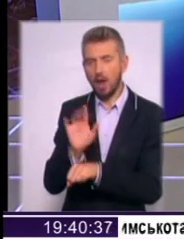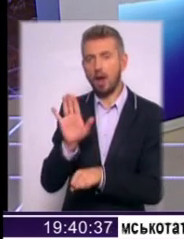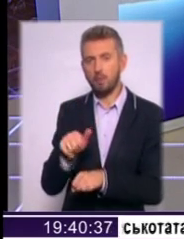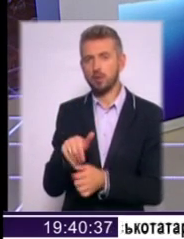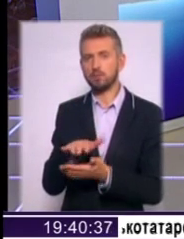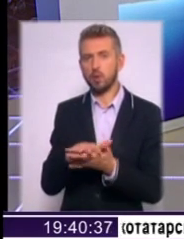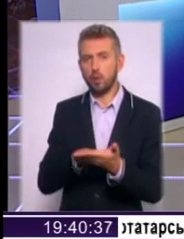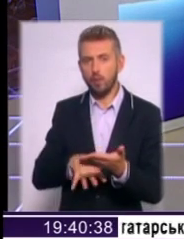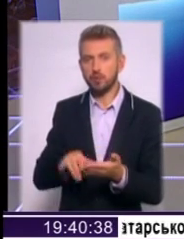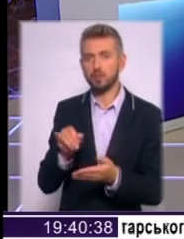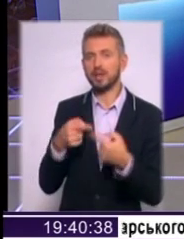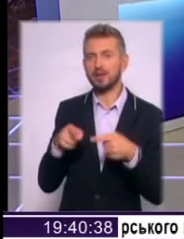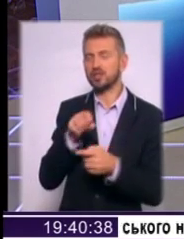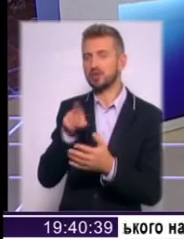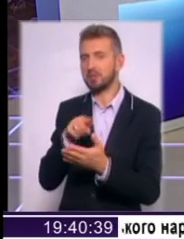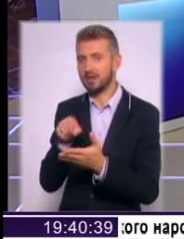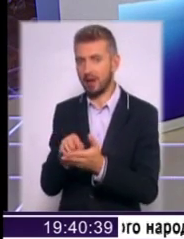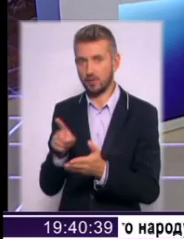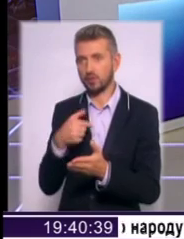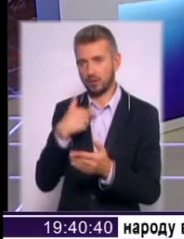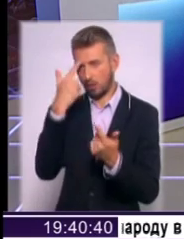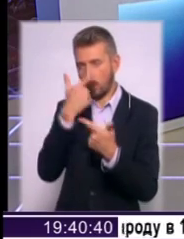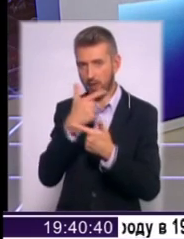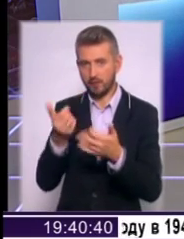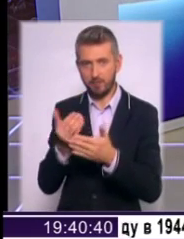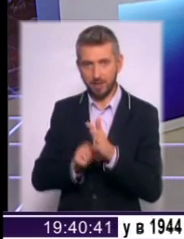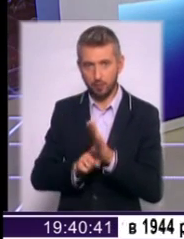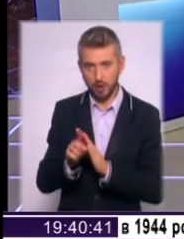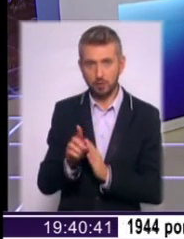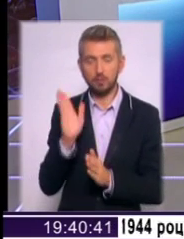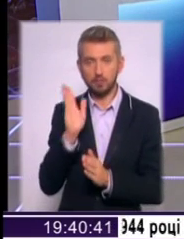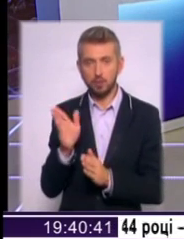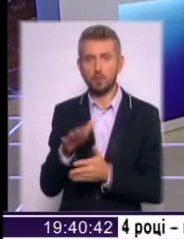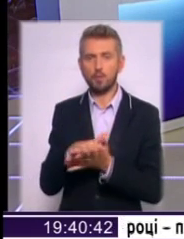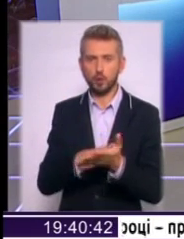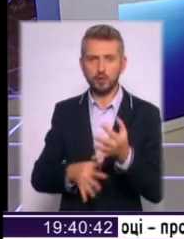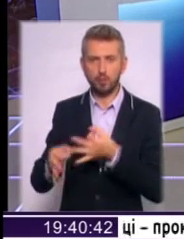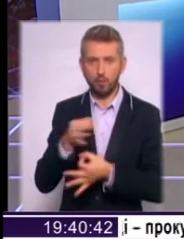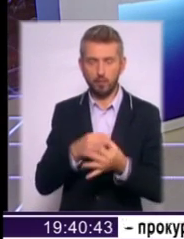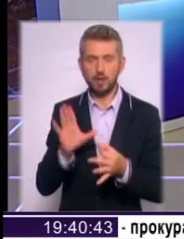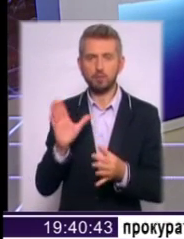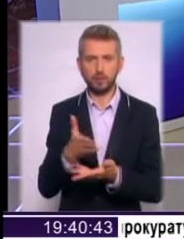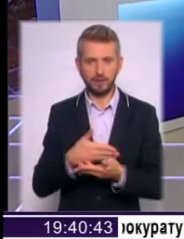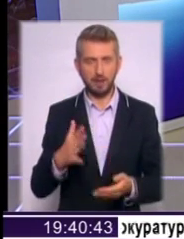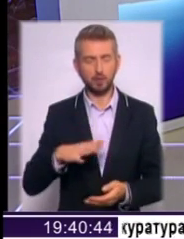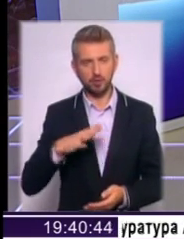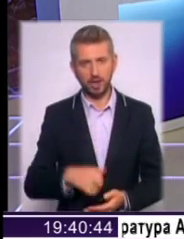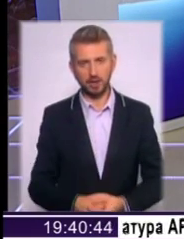І інші питання, які я заявив перед початком, ми обов'язково продовжимо обговорювати. Будьте з нами,